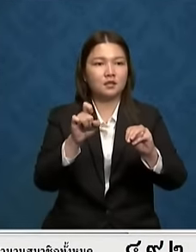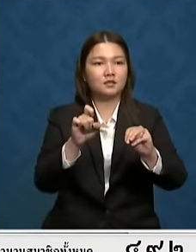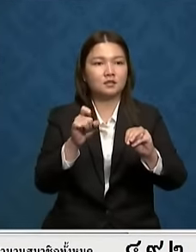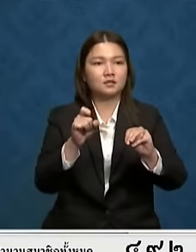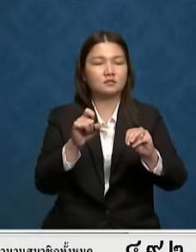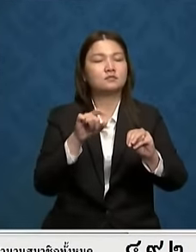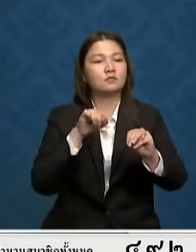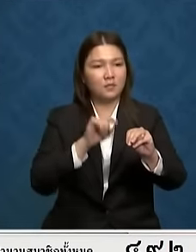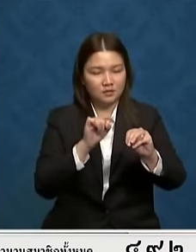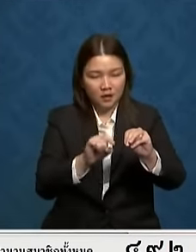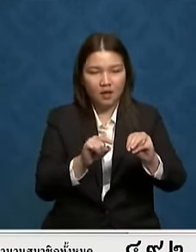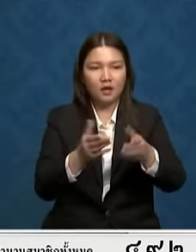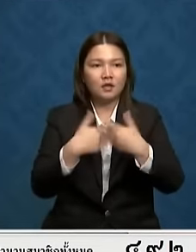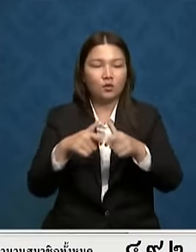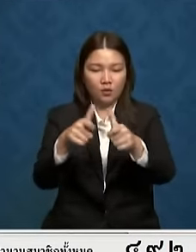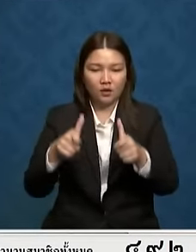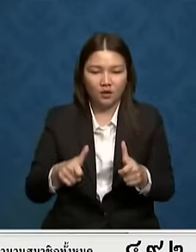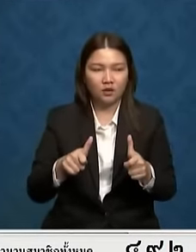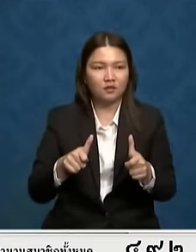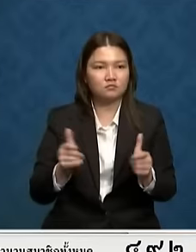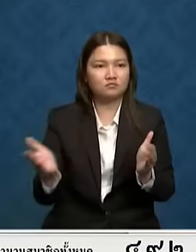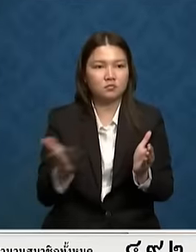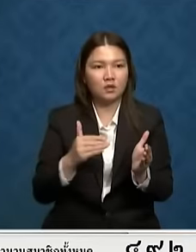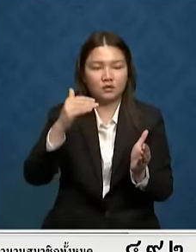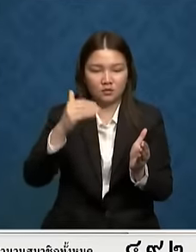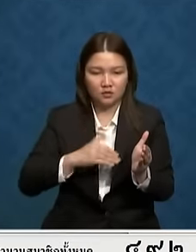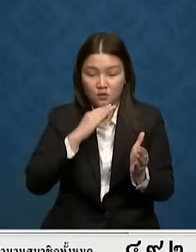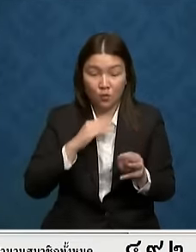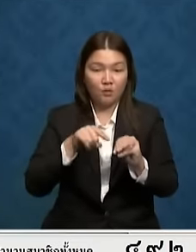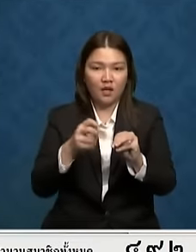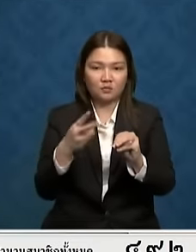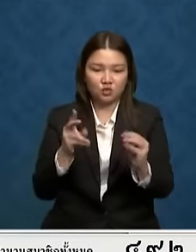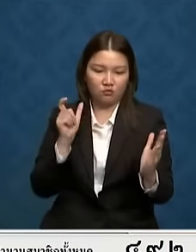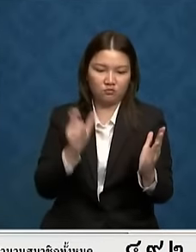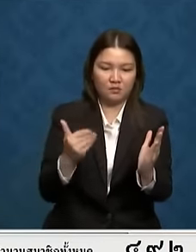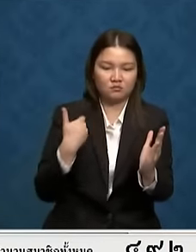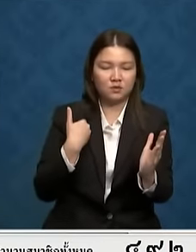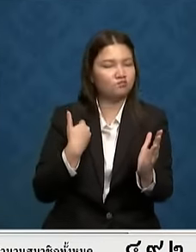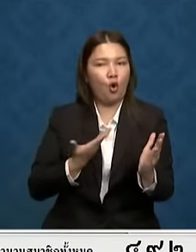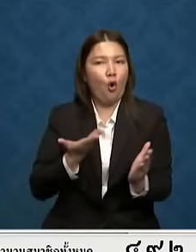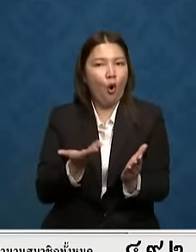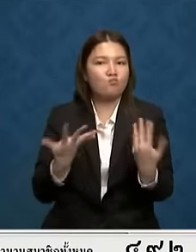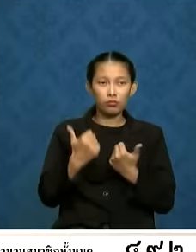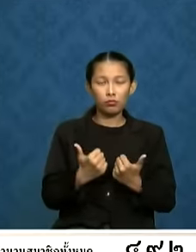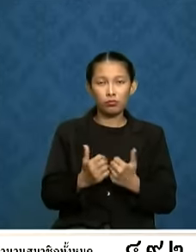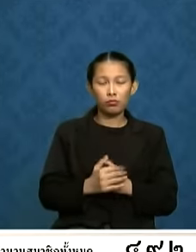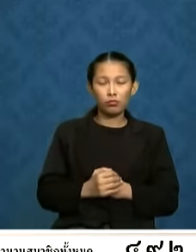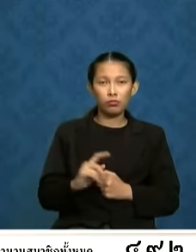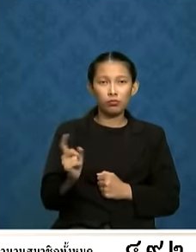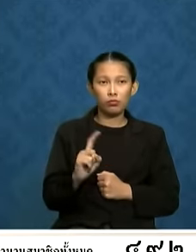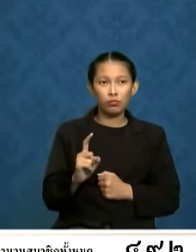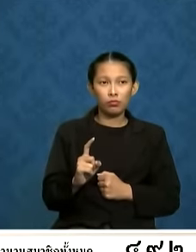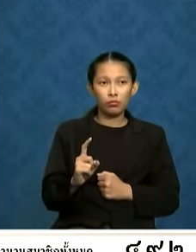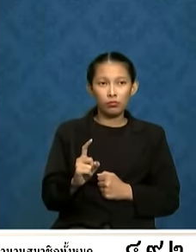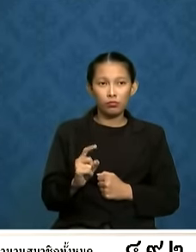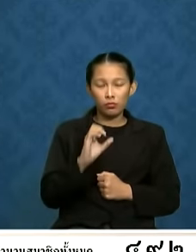ฉบนี้ด้วยในทุกๆกรณีถ้ามีมาตรา 112ค่ะท่านประธานขอบคุณค่ะก็ต้องเรียน